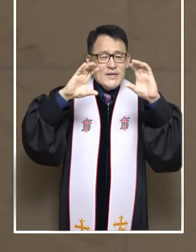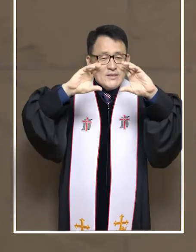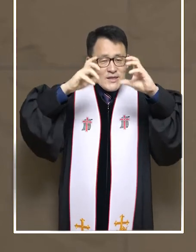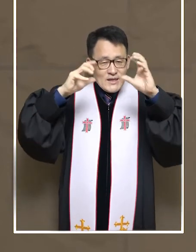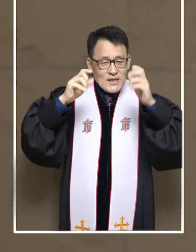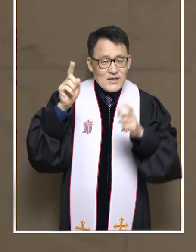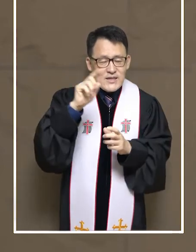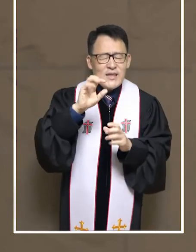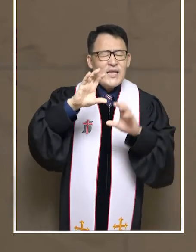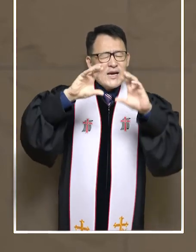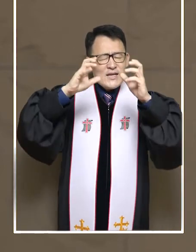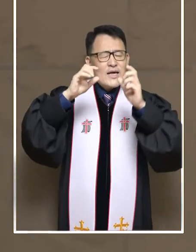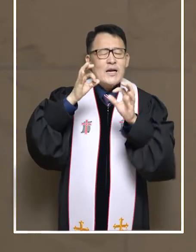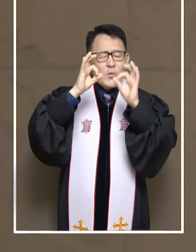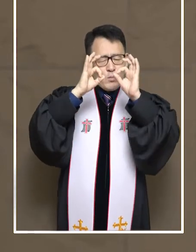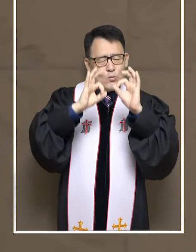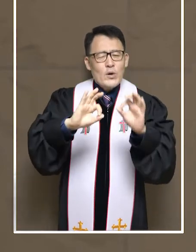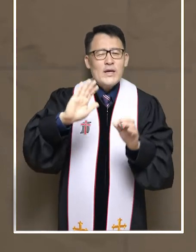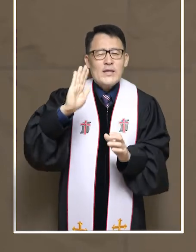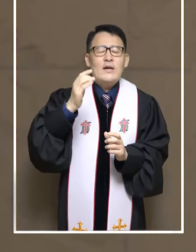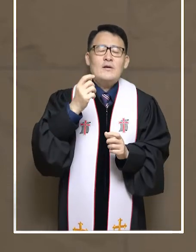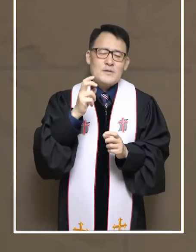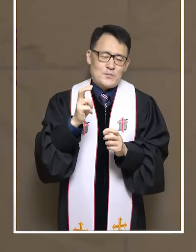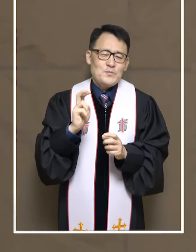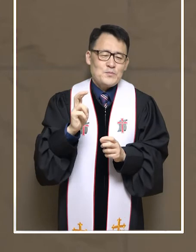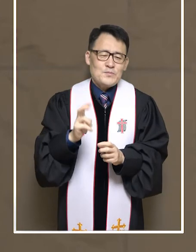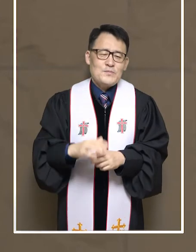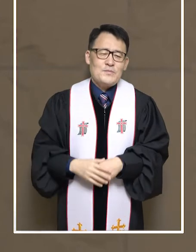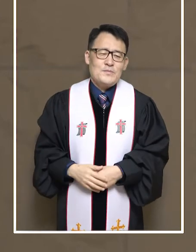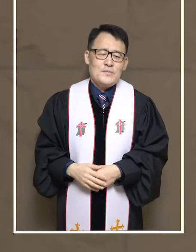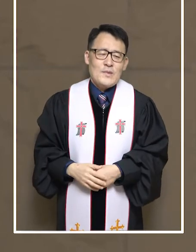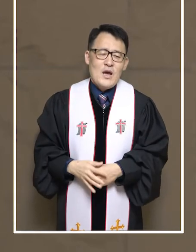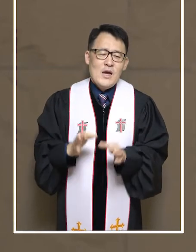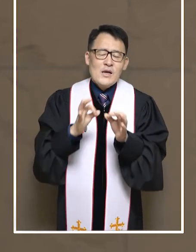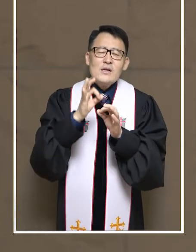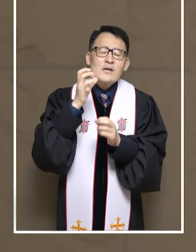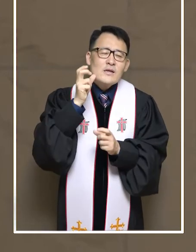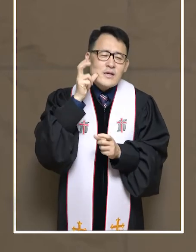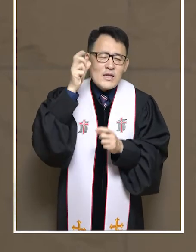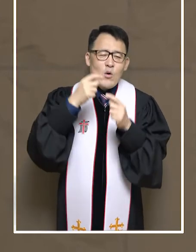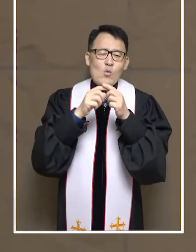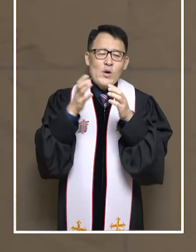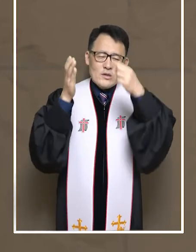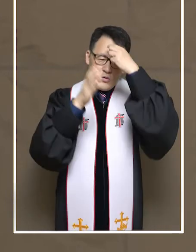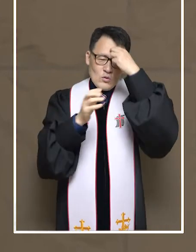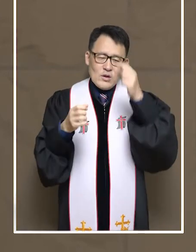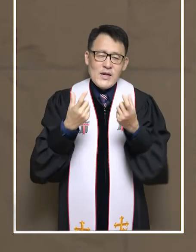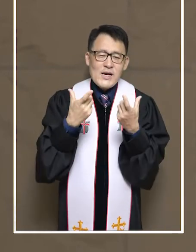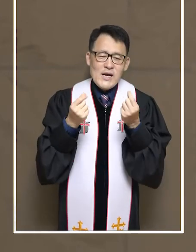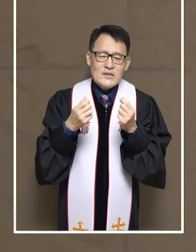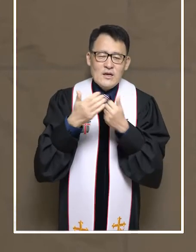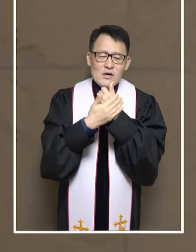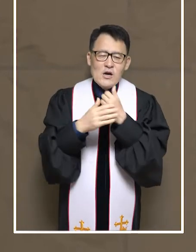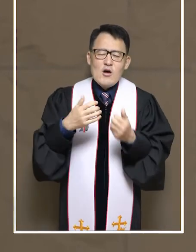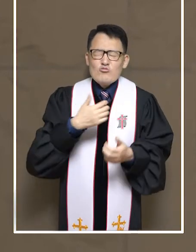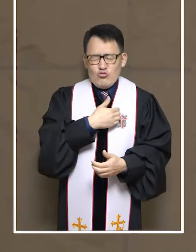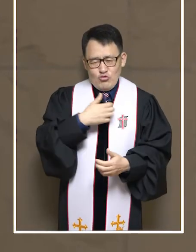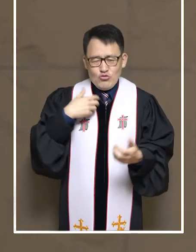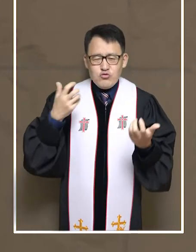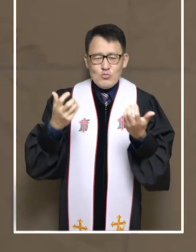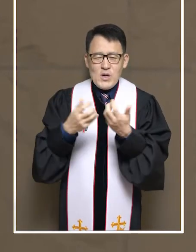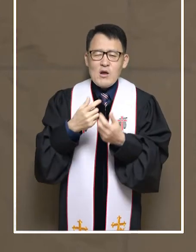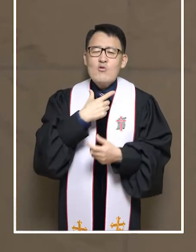그 어디나 하늘나라가 될 것입니다. 우리 영락교회 성도들에게 이러한 은혜가 충만하게